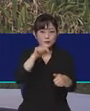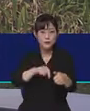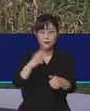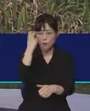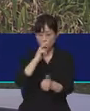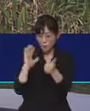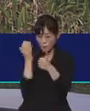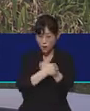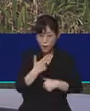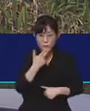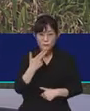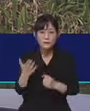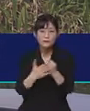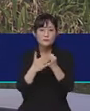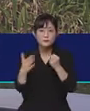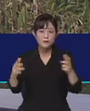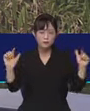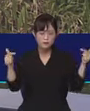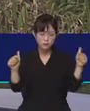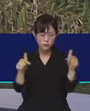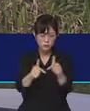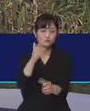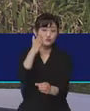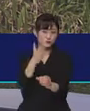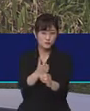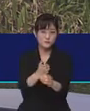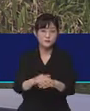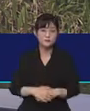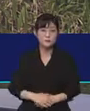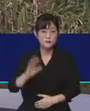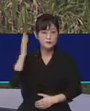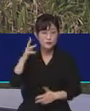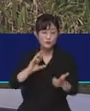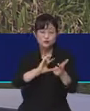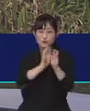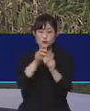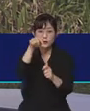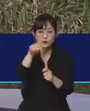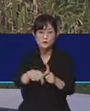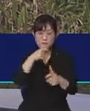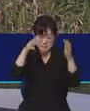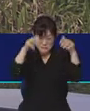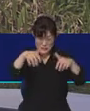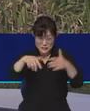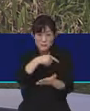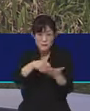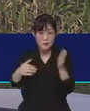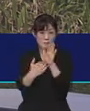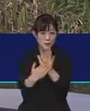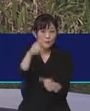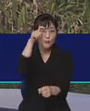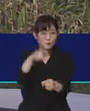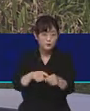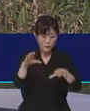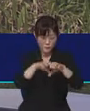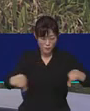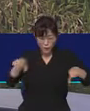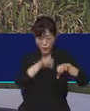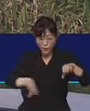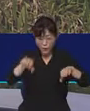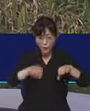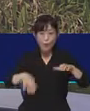못하면서 갈수록 그 개체수가 줄어들고 있는 실정인데요. 최근 구례군은 수해를 막기 위해 배수펌프장을 건설